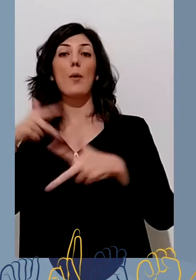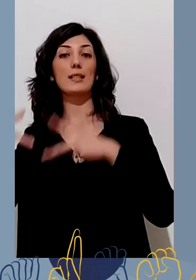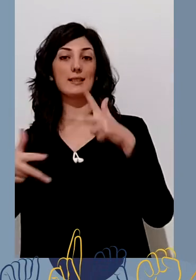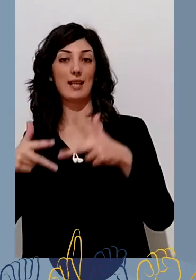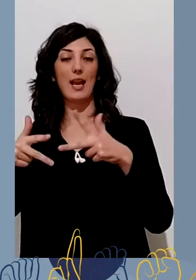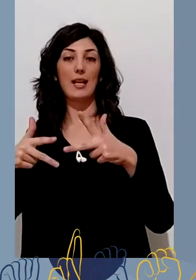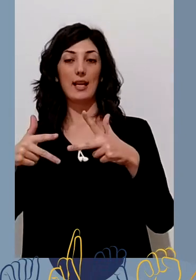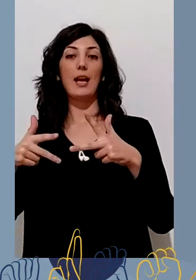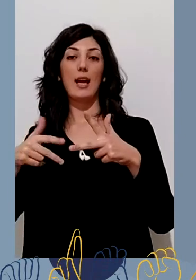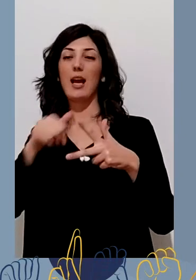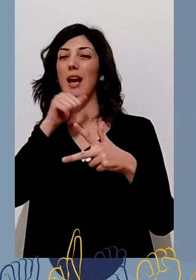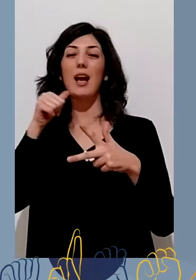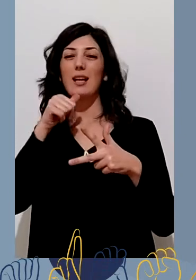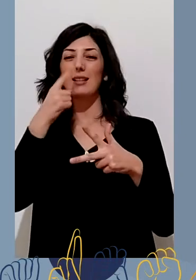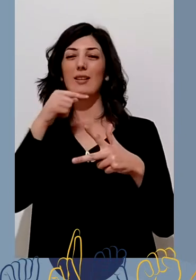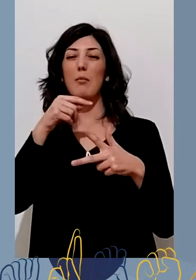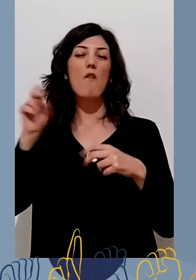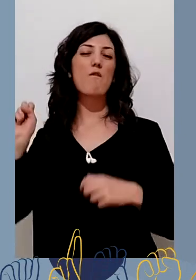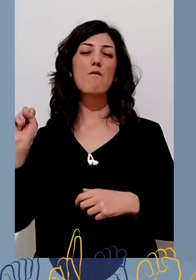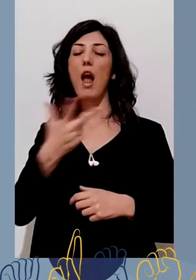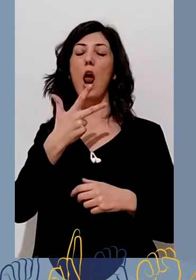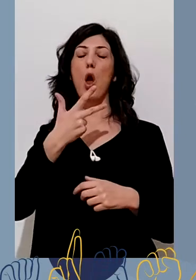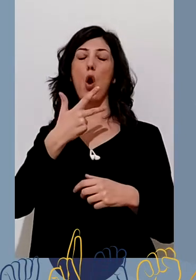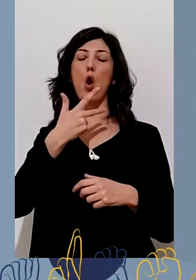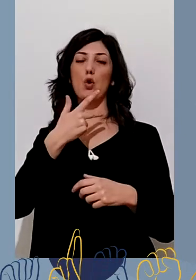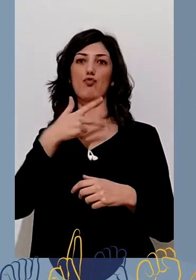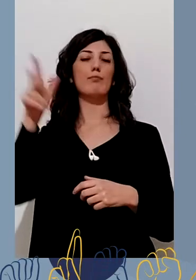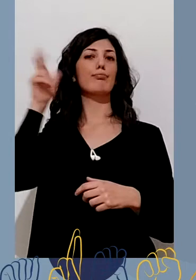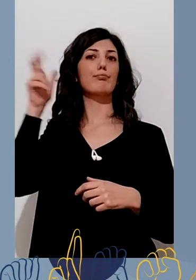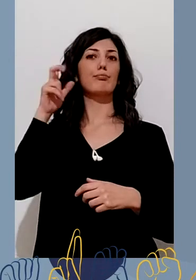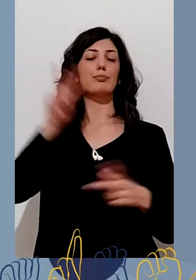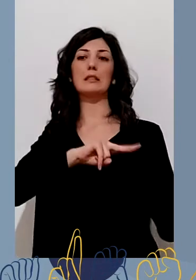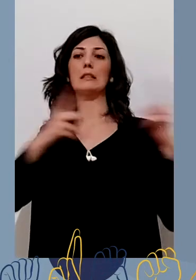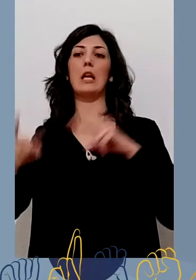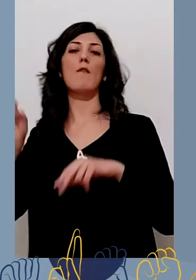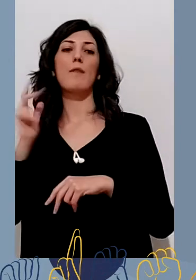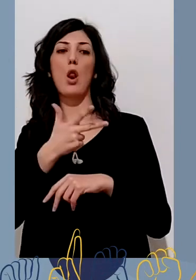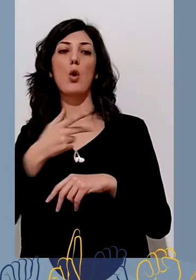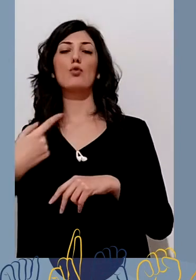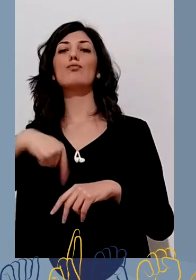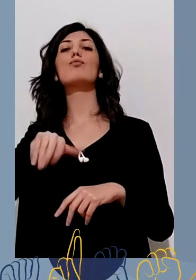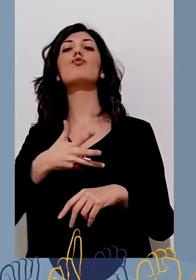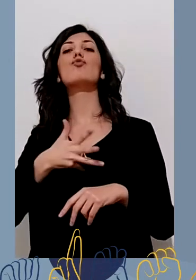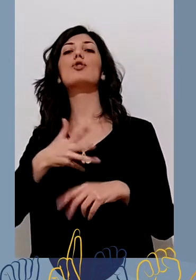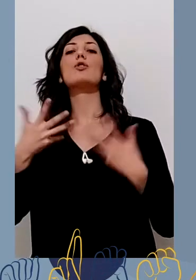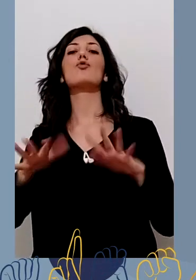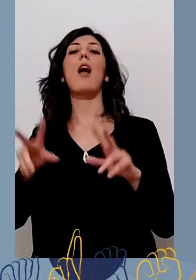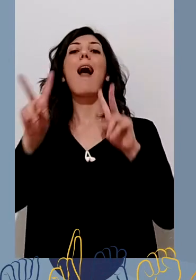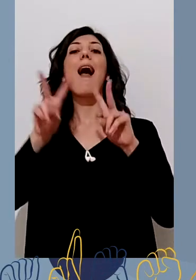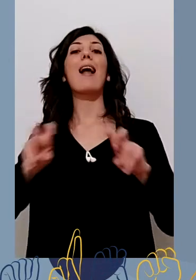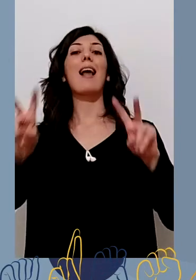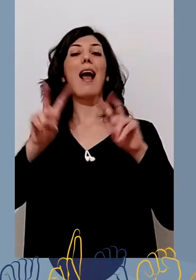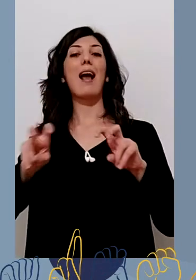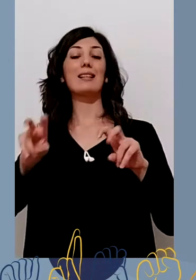codifica veloce per poter trasmettere un messaggio. Come diceva il dottor Barbarisi, noi abbiamo un'analisi di un messaggio di entrata che è del parlato con una